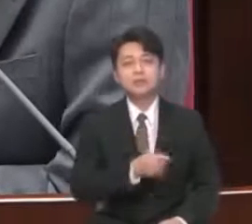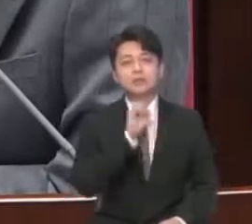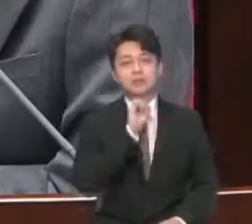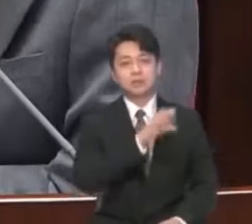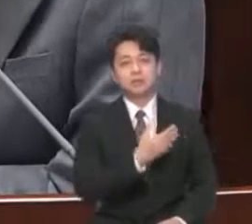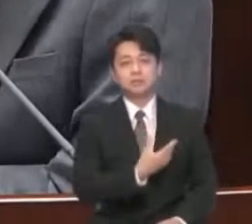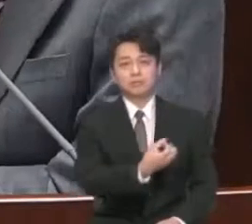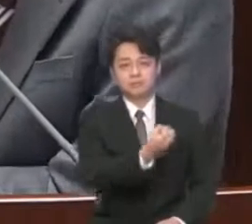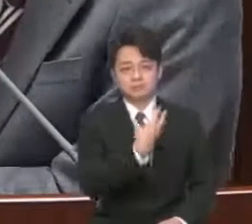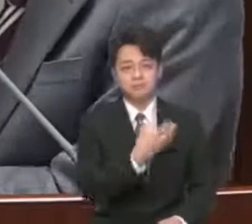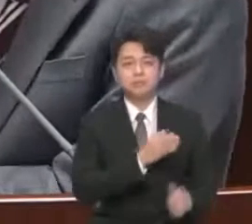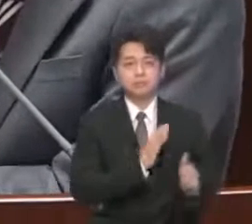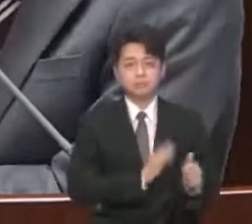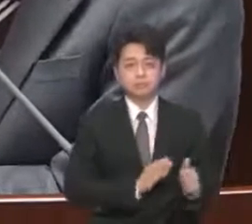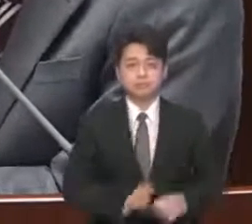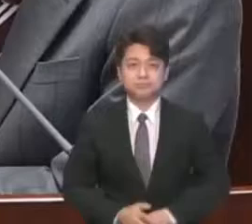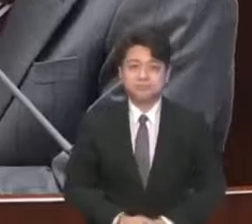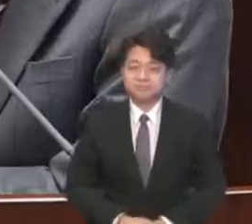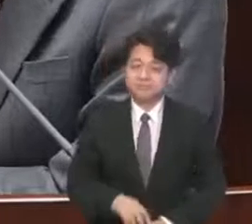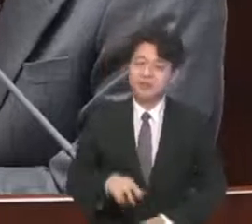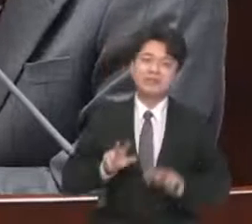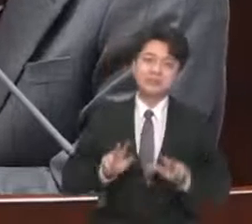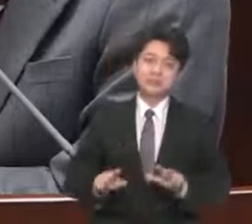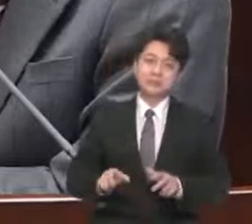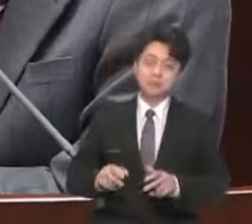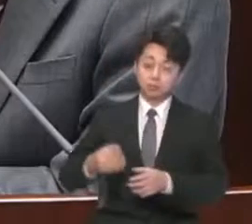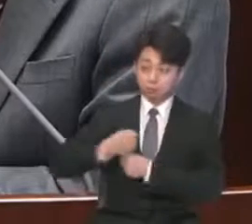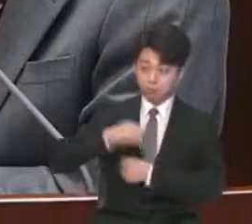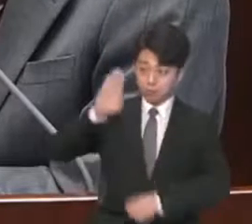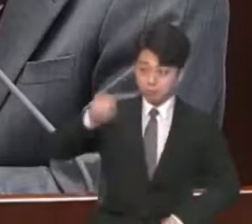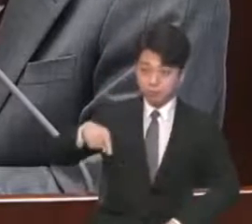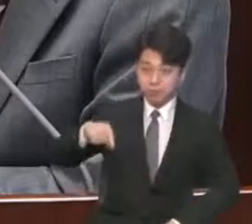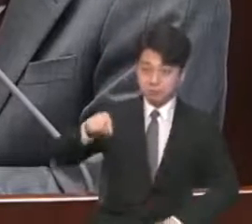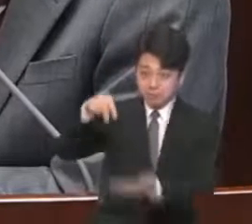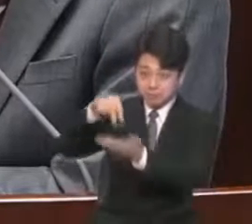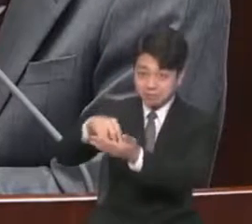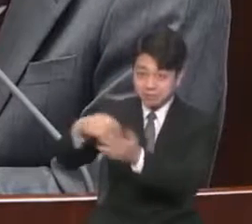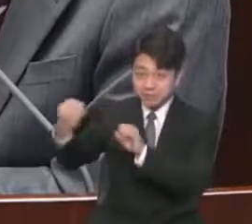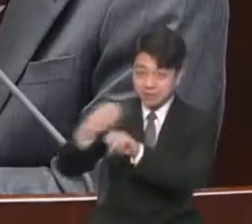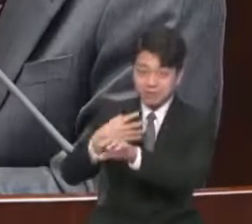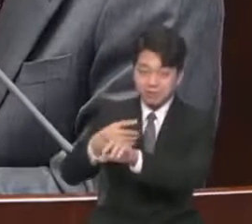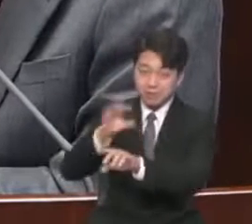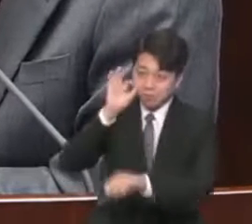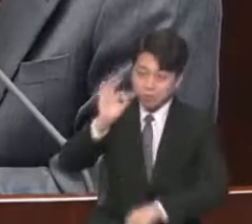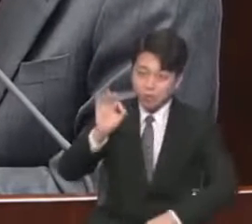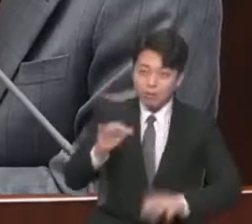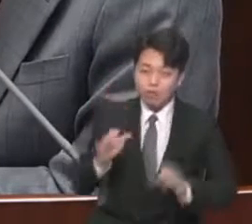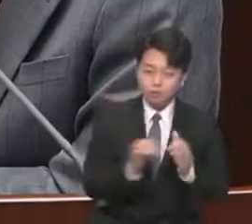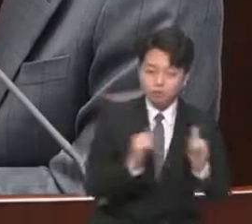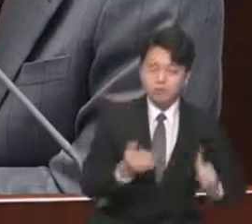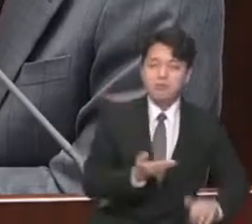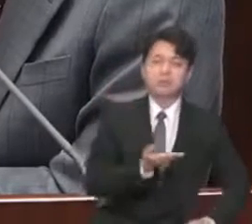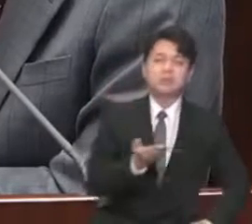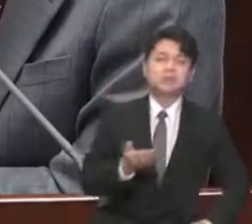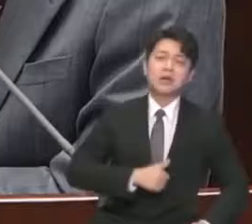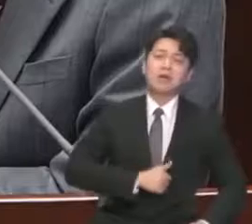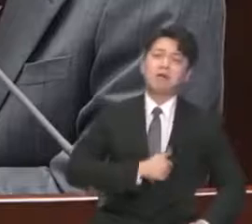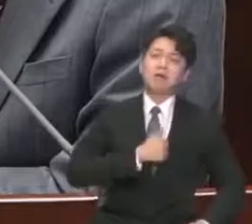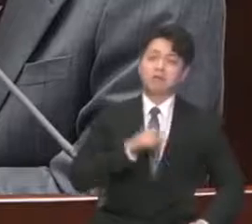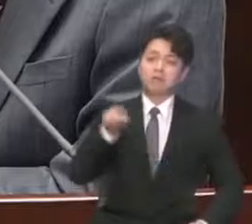지금 장관님 답변 보고 온 국민이 화를 내고 있다는 사실을 좀 아니, 자각하시기 제가, 바랍니다. 제가 아까 저